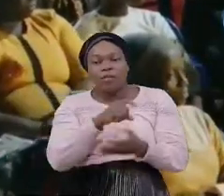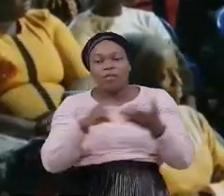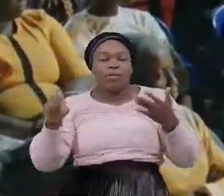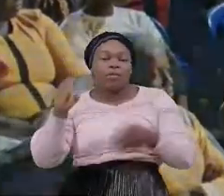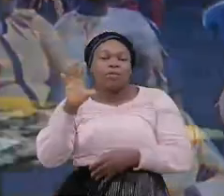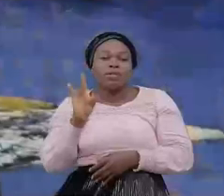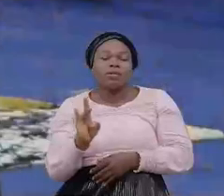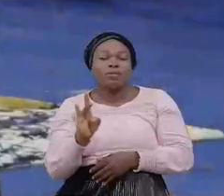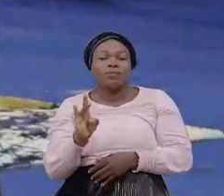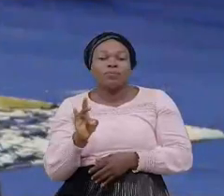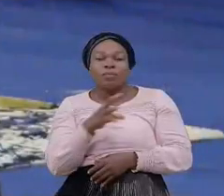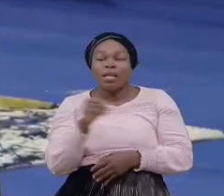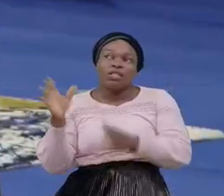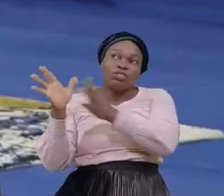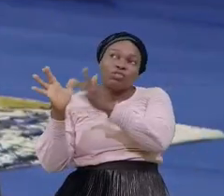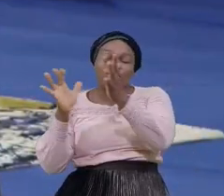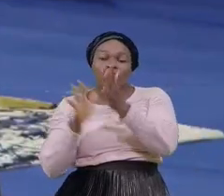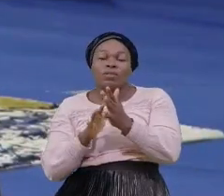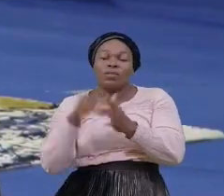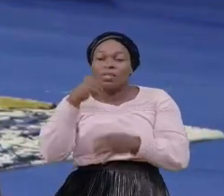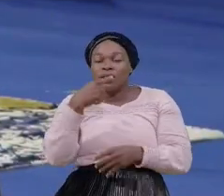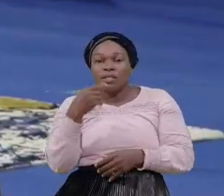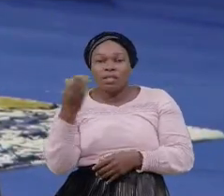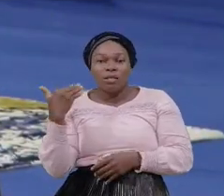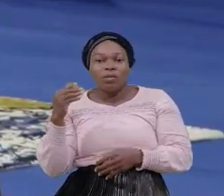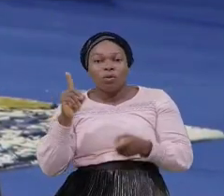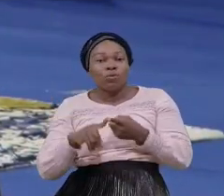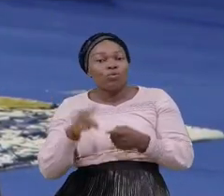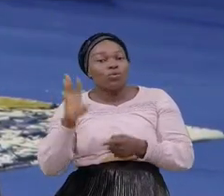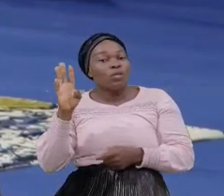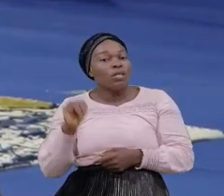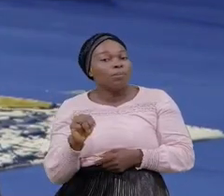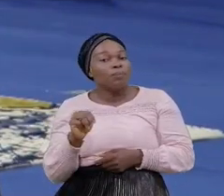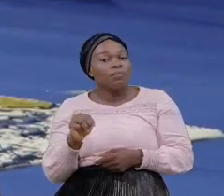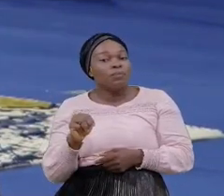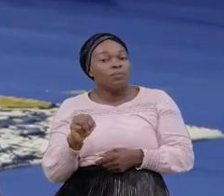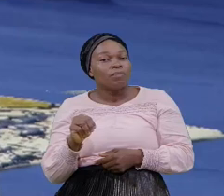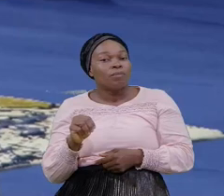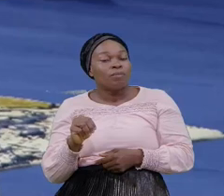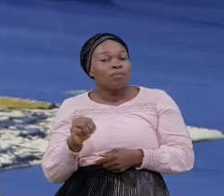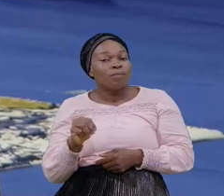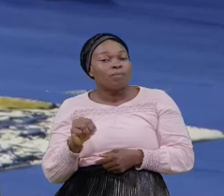7. Jésus lui dit, j'irai